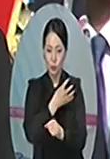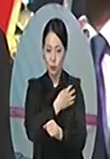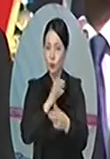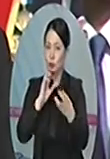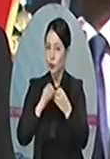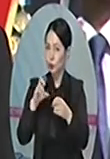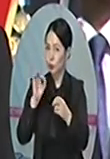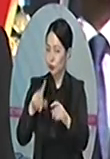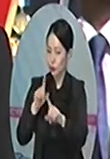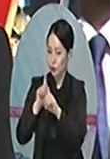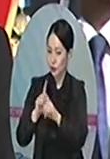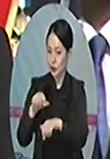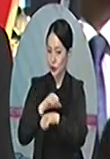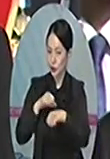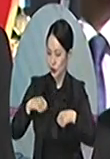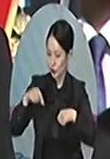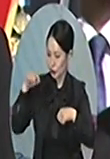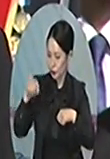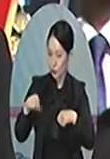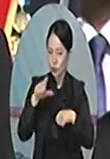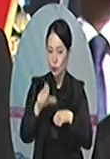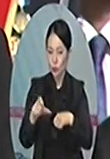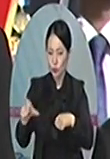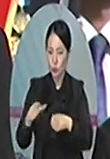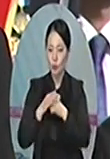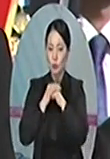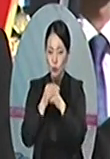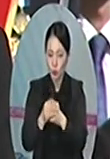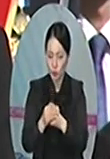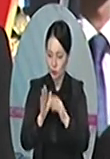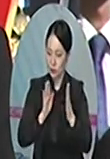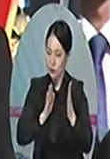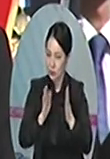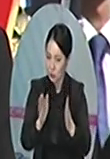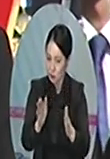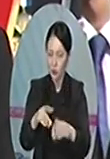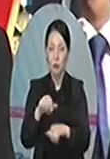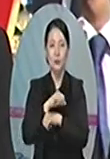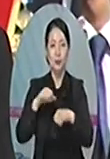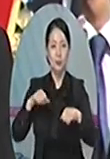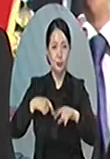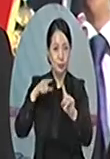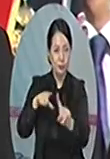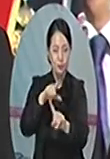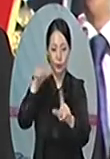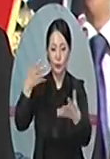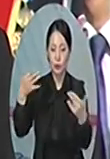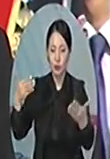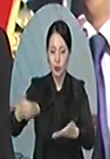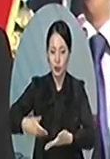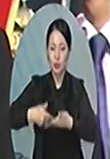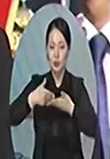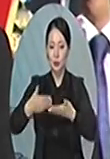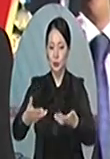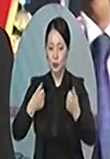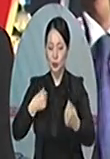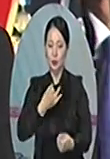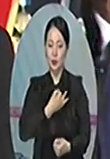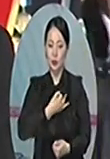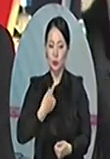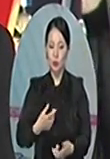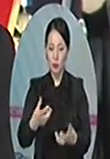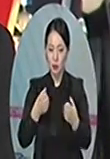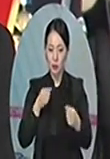үедээ иргэнд хүндэтгэлтэй хандаж, иргэд олон нийтийн дэмжлэгийг авах, итгэлийг